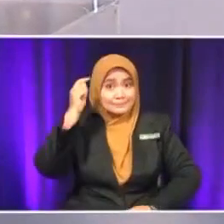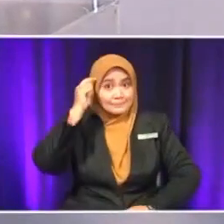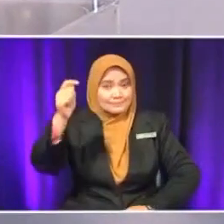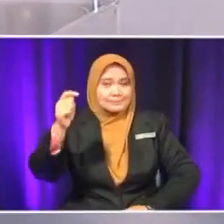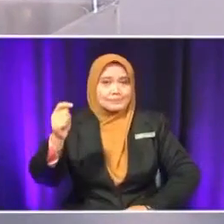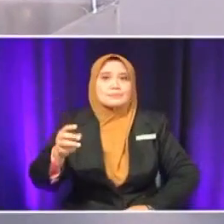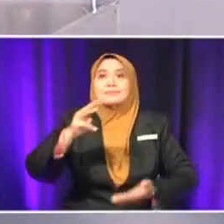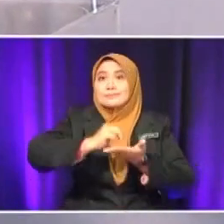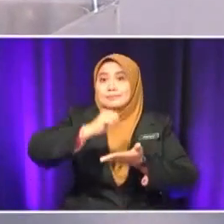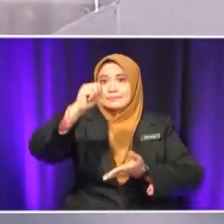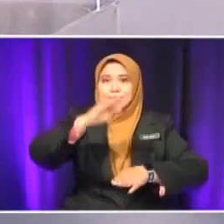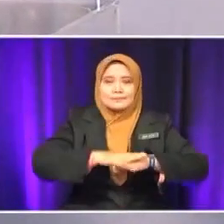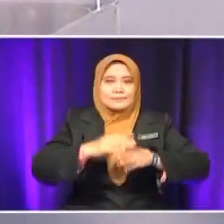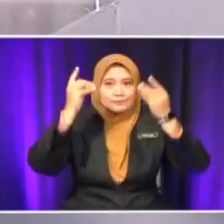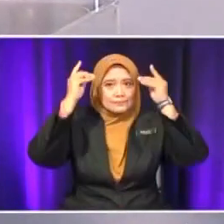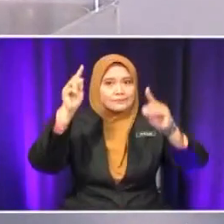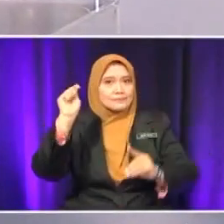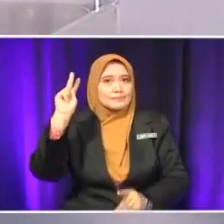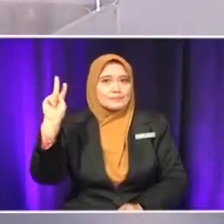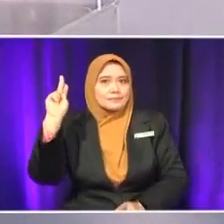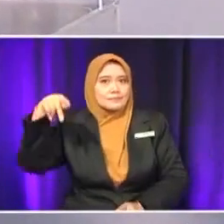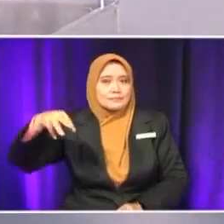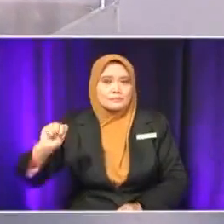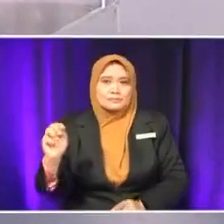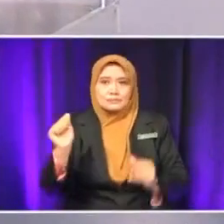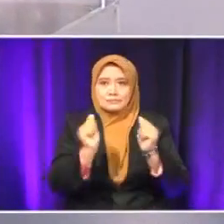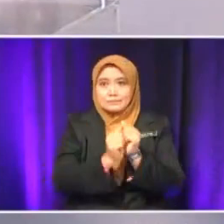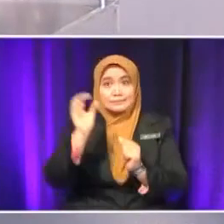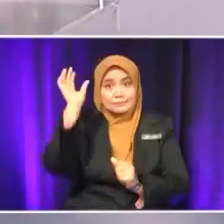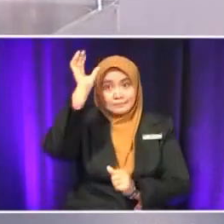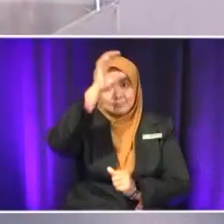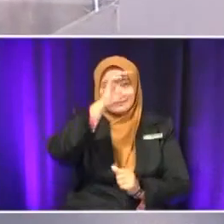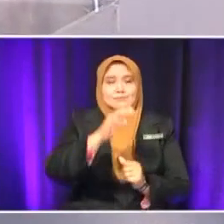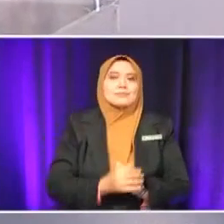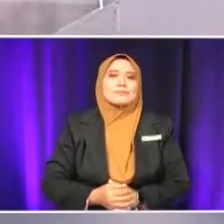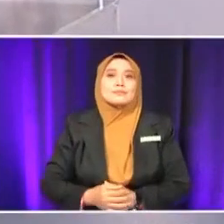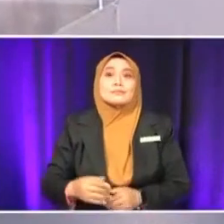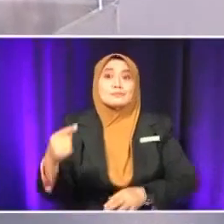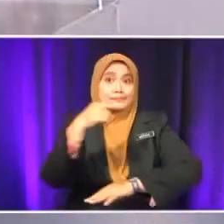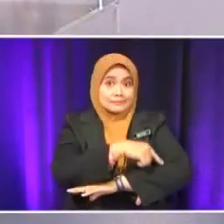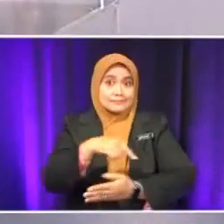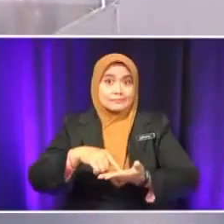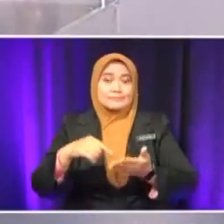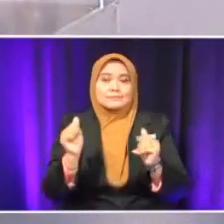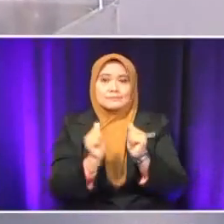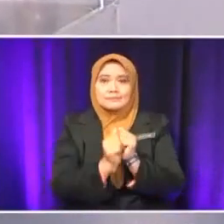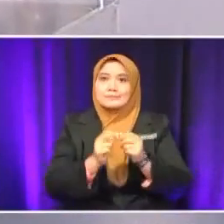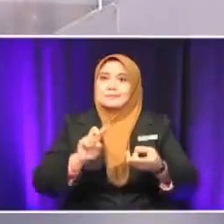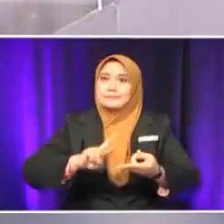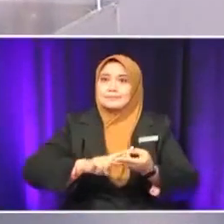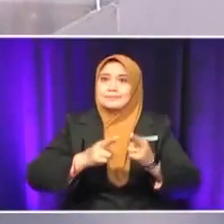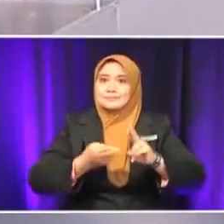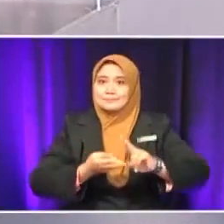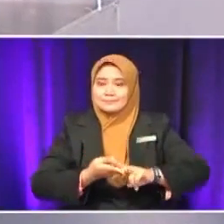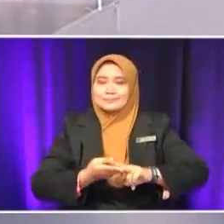Menengah Atas Direct TV KPM bersama saya Chris MJ selaku pengacara anda. Dan hari ini saya bersama dengan kawan-kawan saya di Google